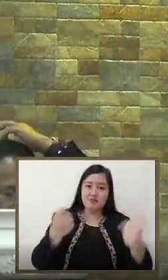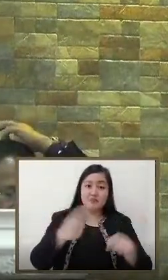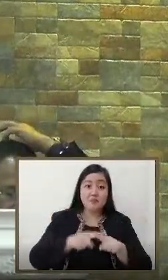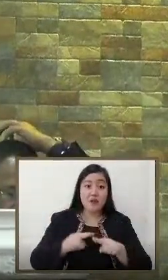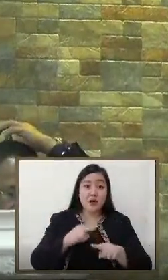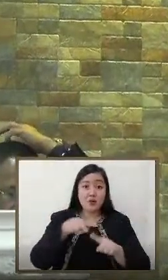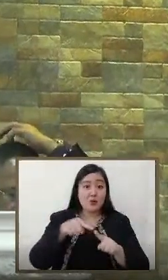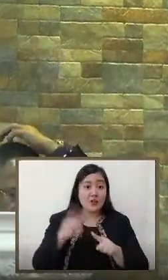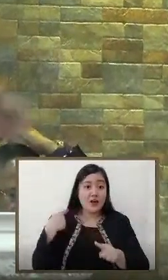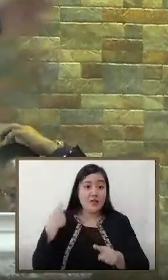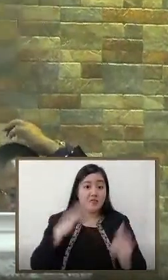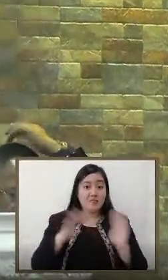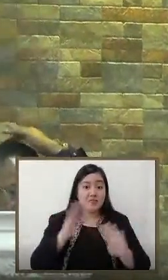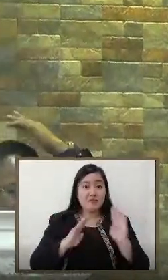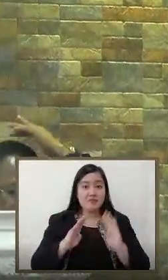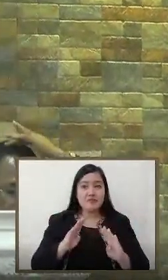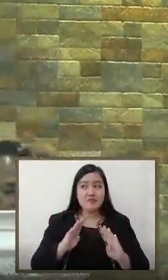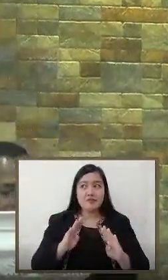atin ang problem,